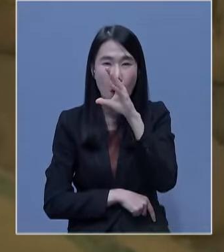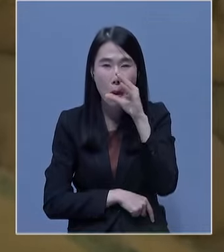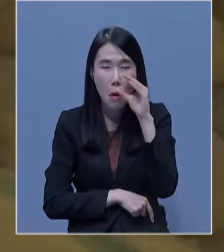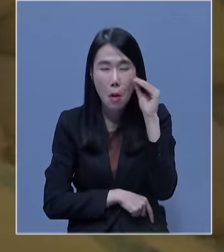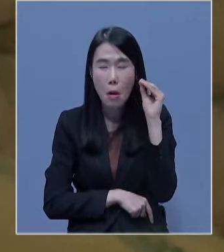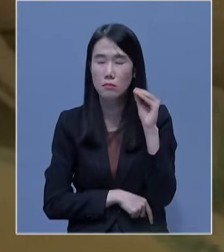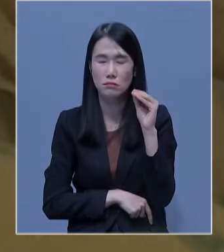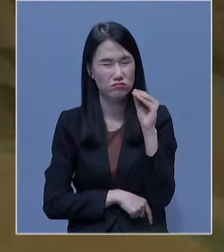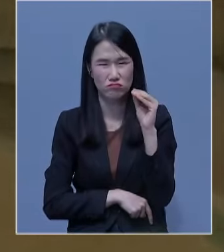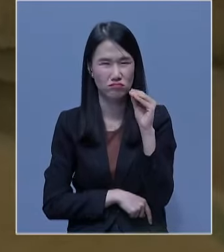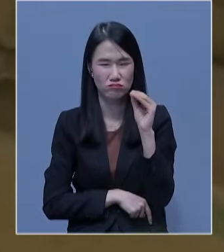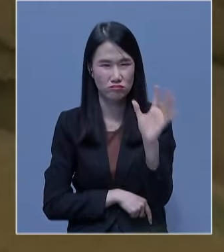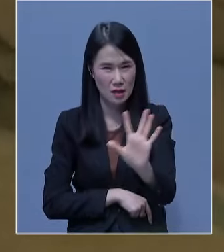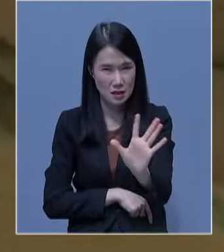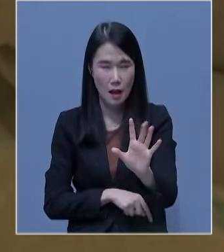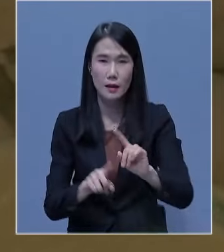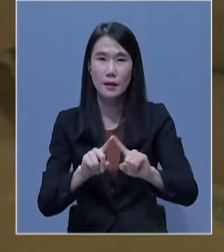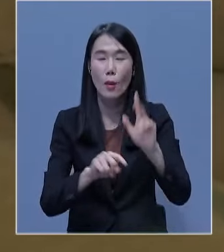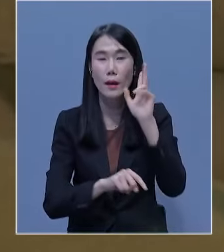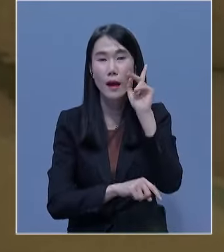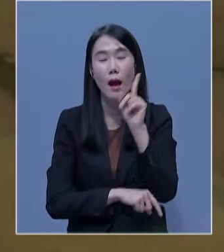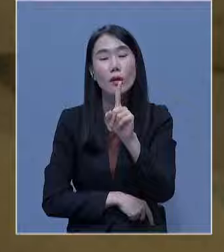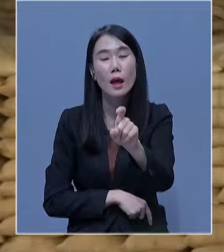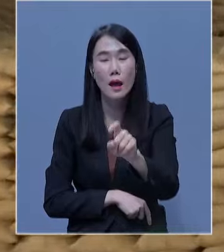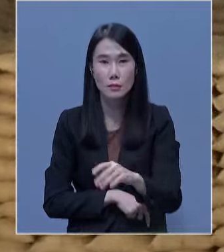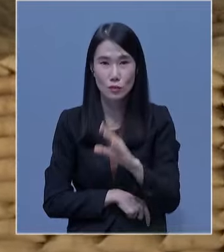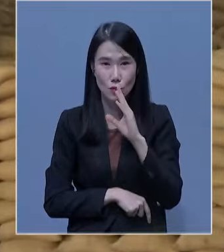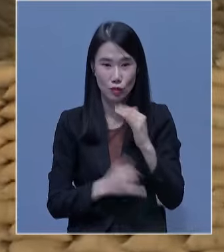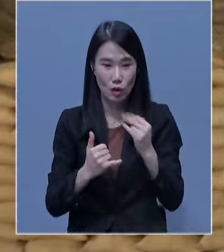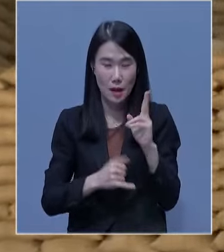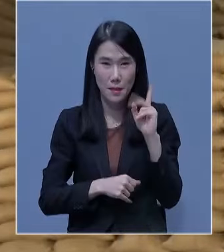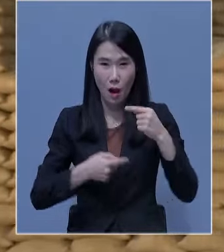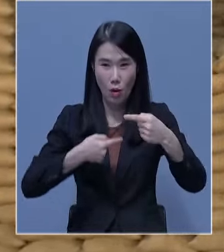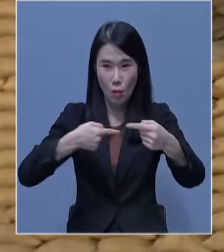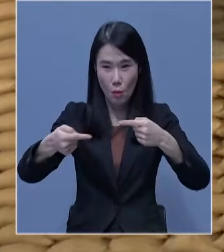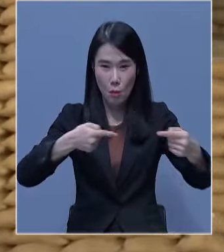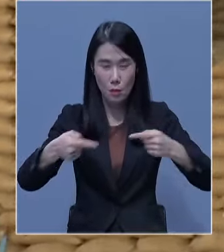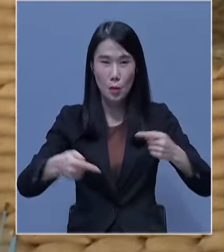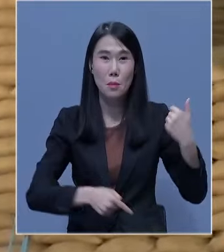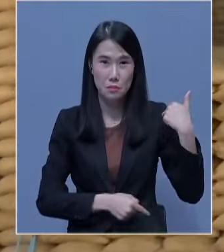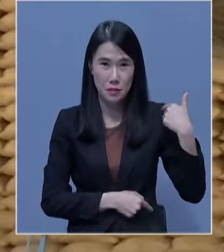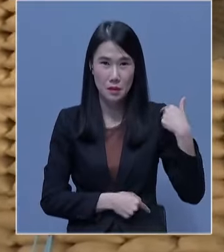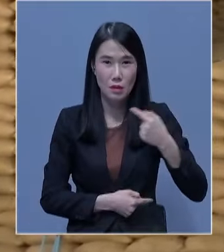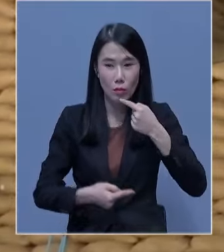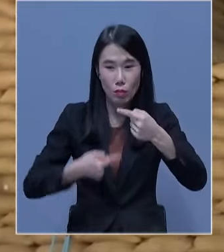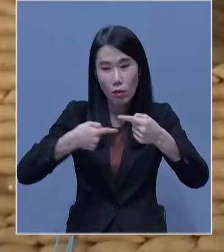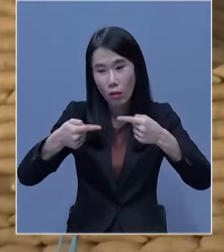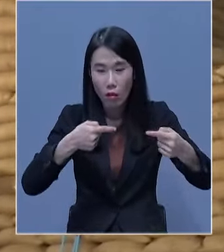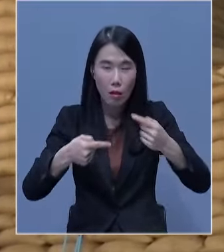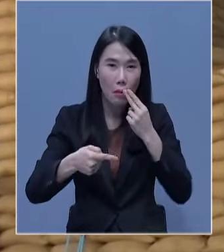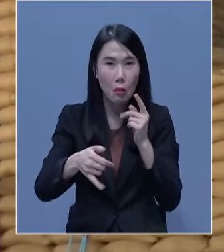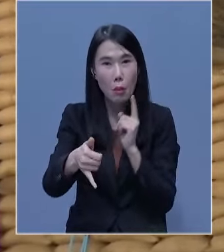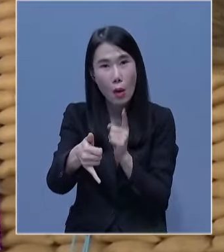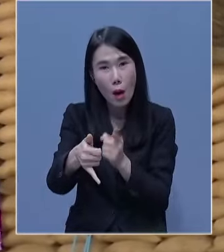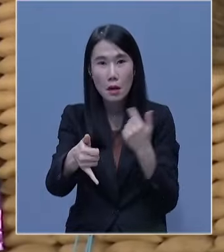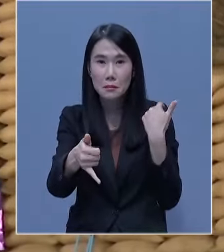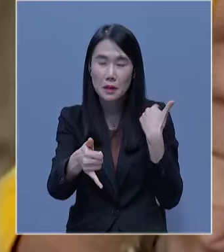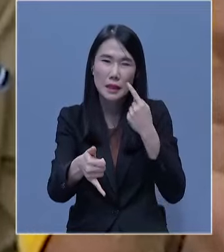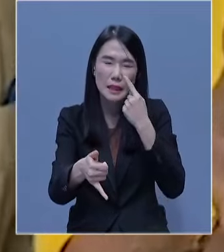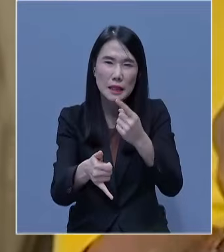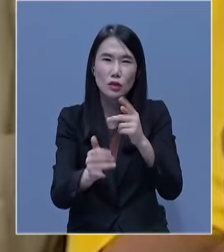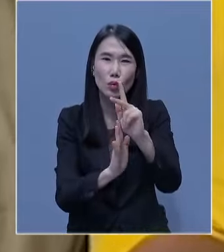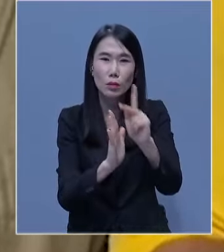หม ่ ทีนี้ผู้สื่อข่าวก็ถามว่าเออแล้วท่านถูกโจมตีขนาดนี้แน่นอนมีการพูดถึงคุณหมอวรงค์ด้วยที่มีการพาดพิงแบบนี้จะดำเนิน